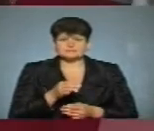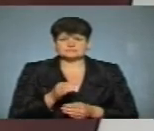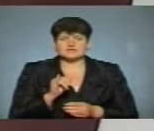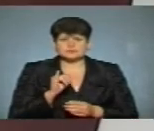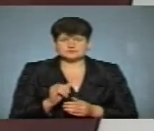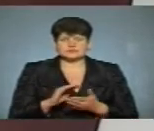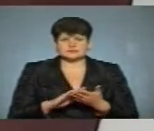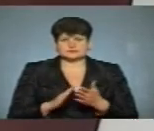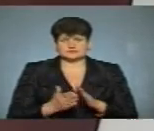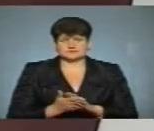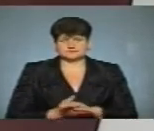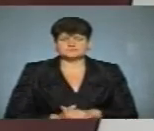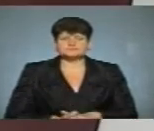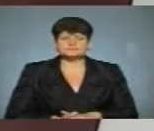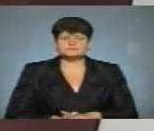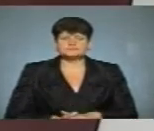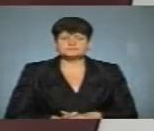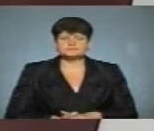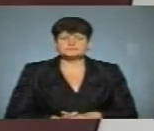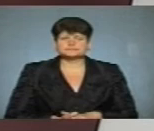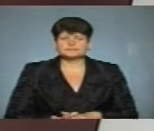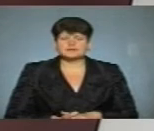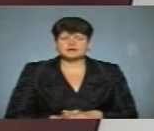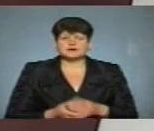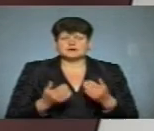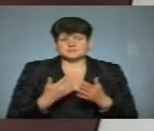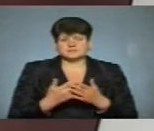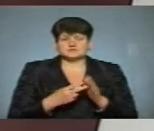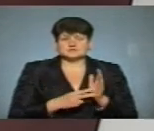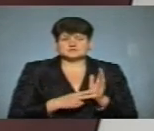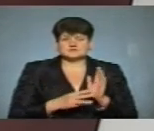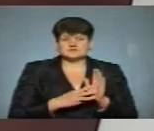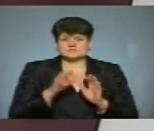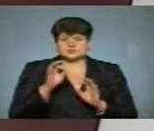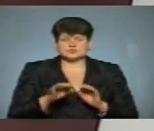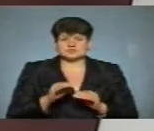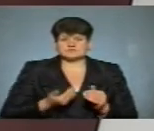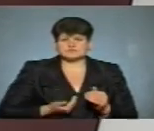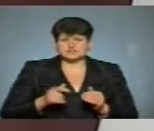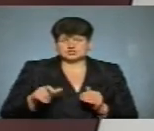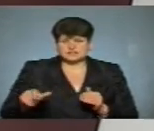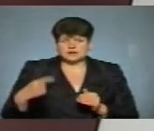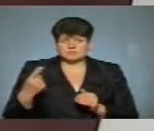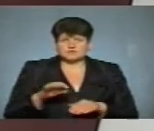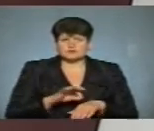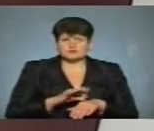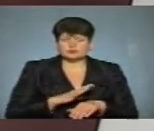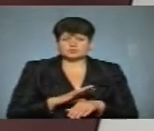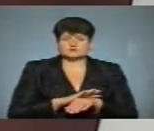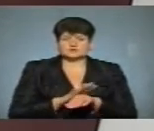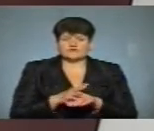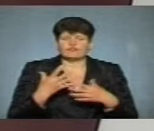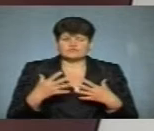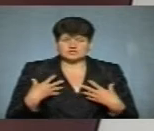ситуація. Майже 78% жителів області, які хворіли на COVID-19, уже одужали.